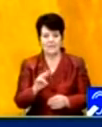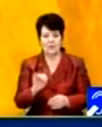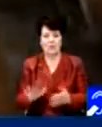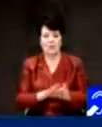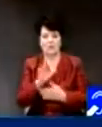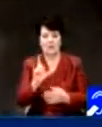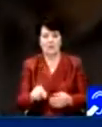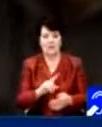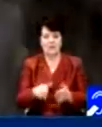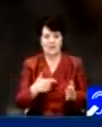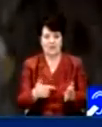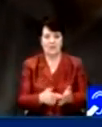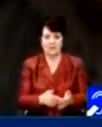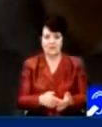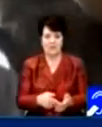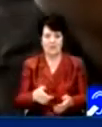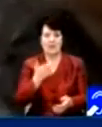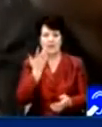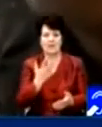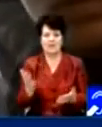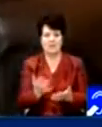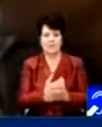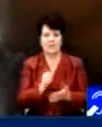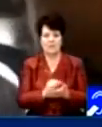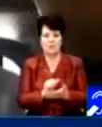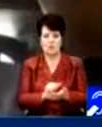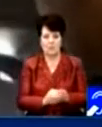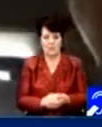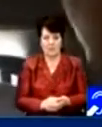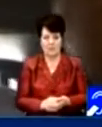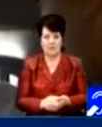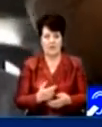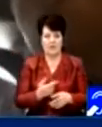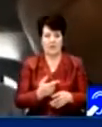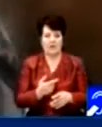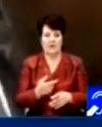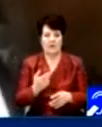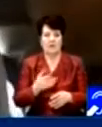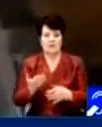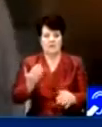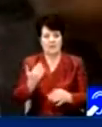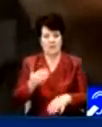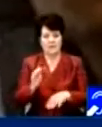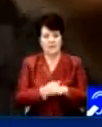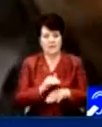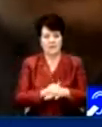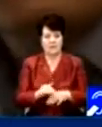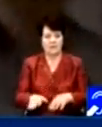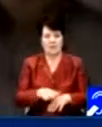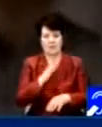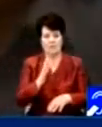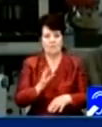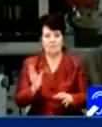în capitala fostei Birmanii când au primit niște documente de la doi polițiști pe care nu-i cunoșteau. Ulterior s-a dovedit că a fost totul o